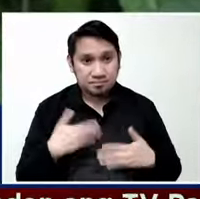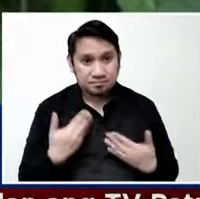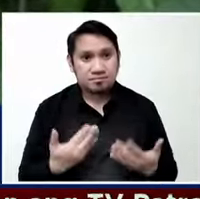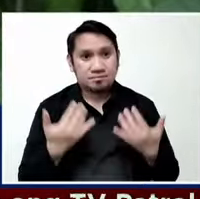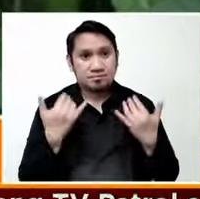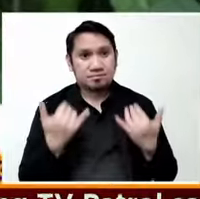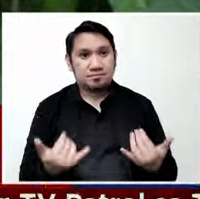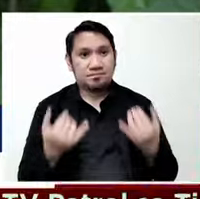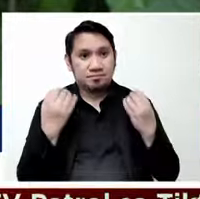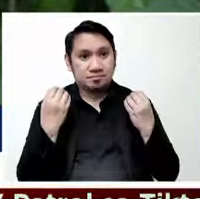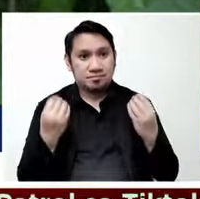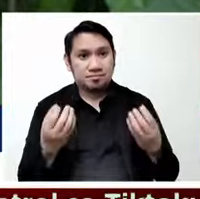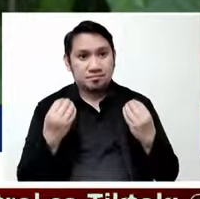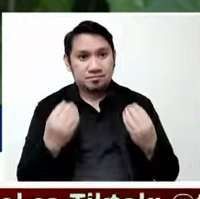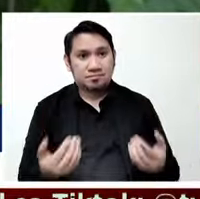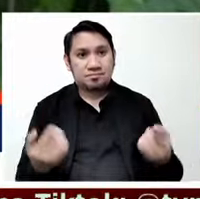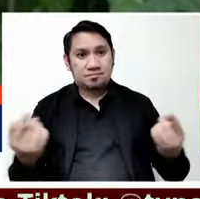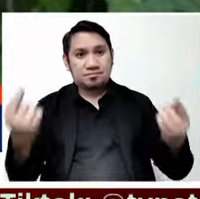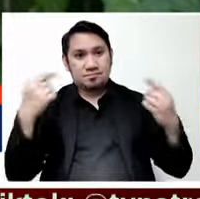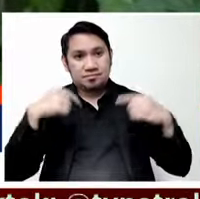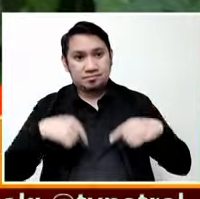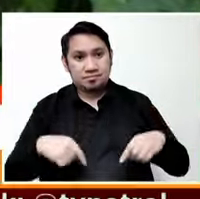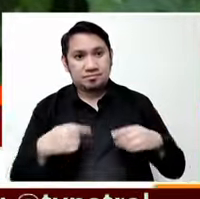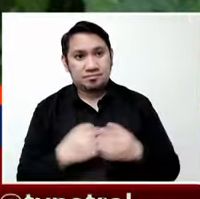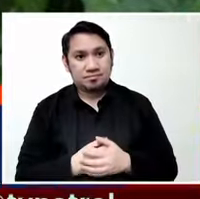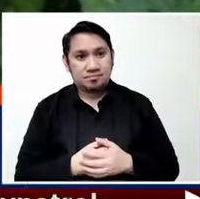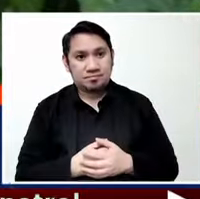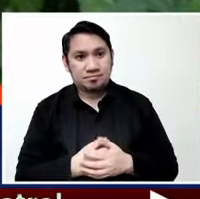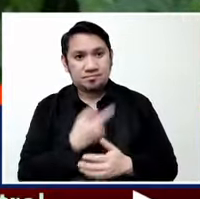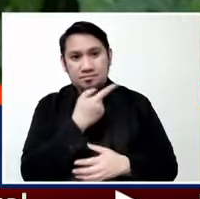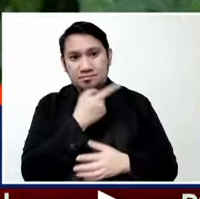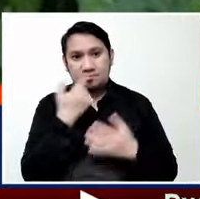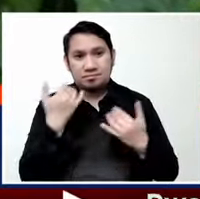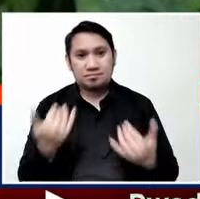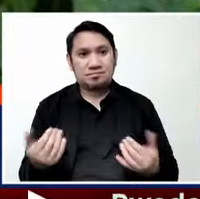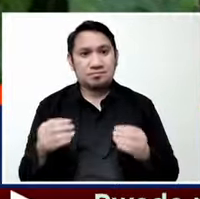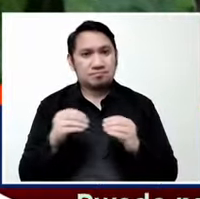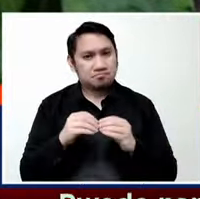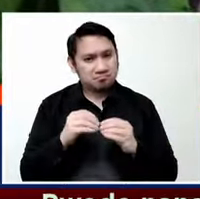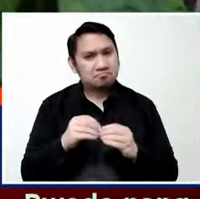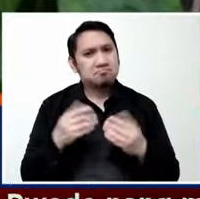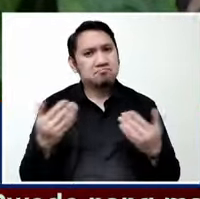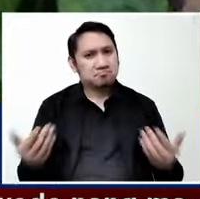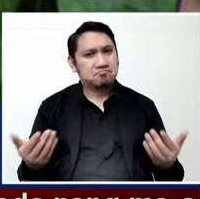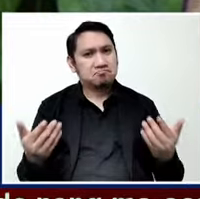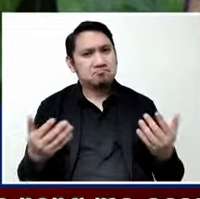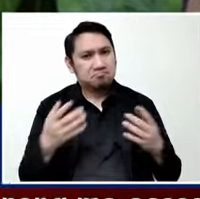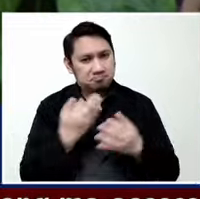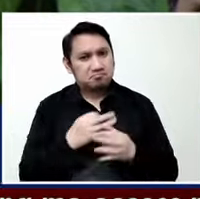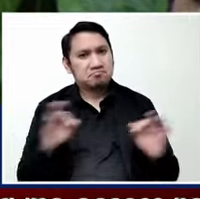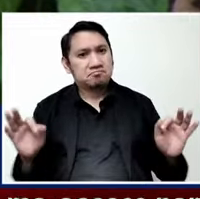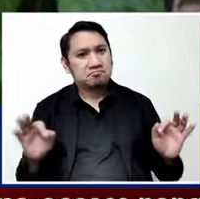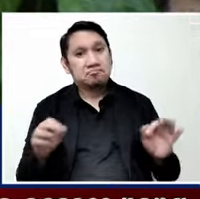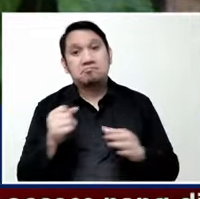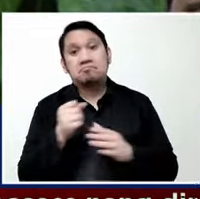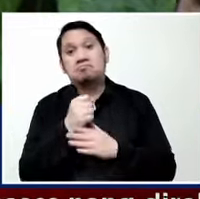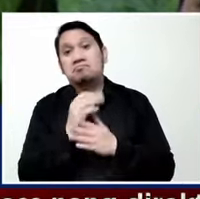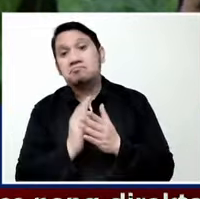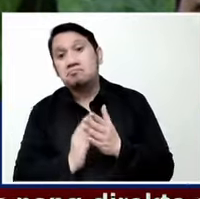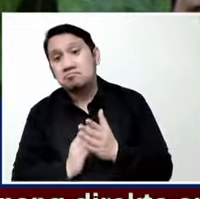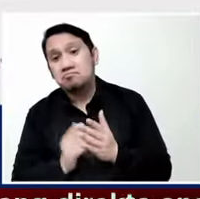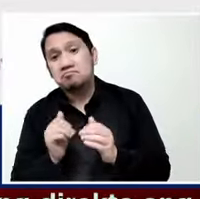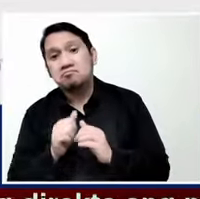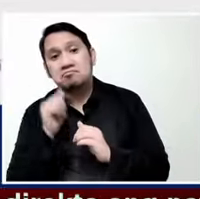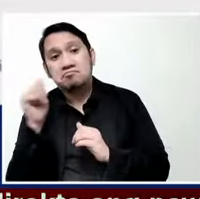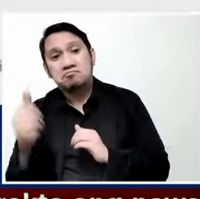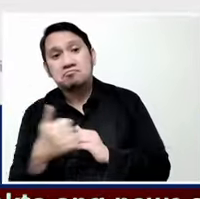na pumunta lahat ng ACES. Yung yes, tipong, kasi medyo maluwag na. Opo, tsaka yung iba dumayo pa sila sa mga malalayong lugar, like ibang bansa, mga